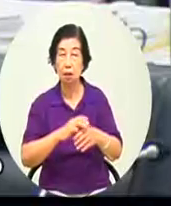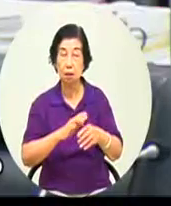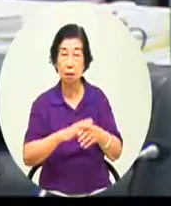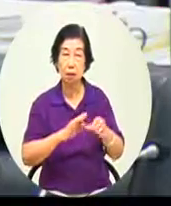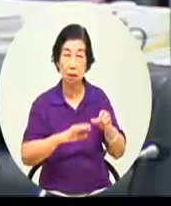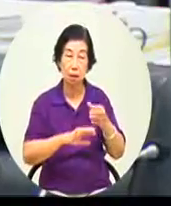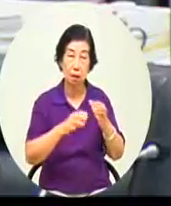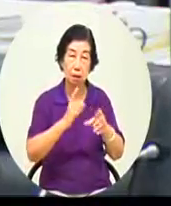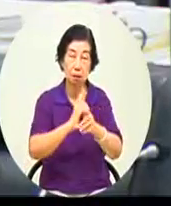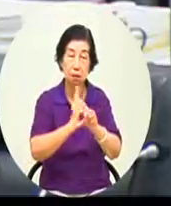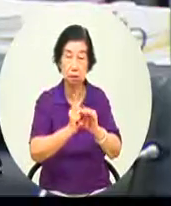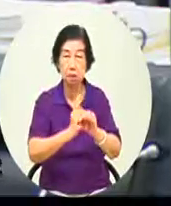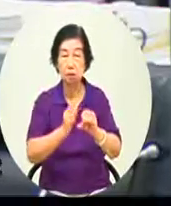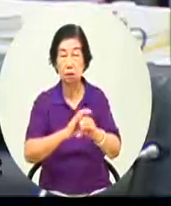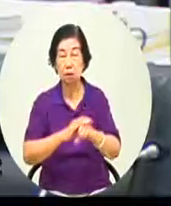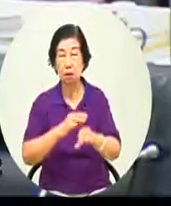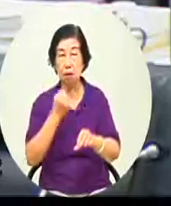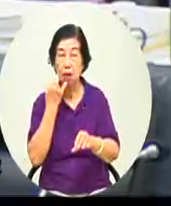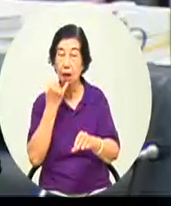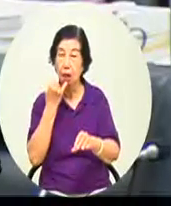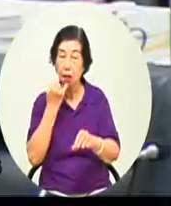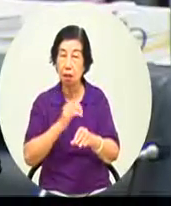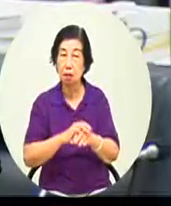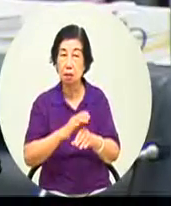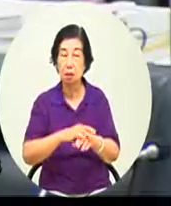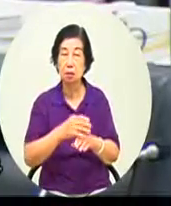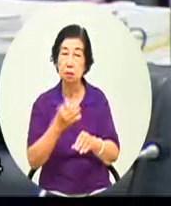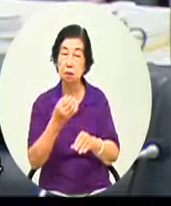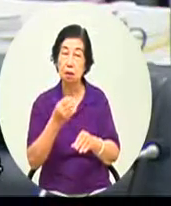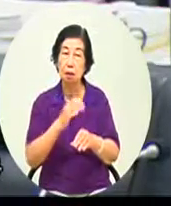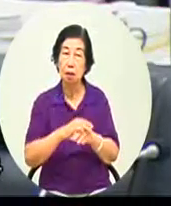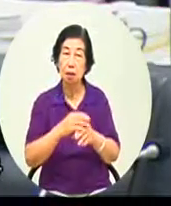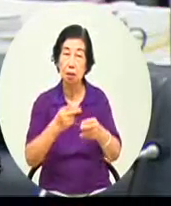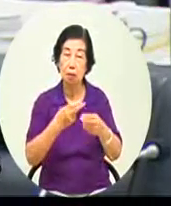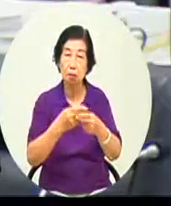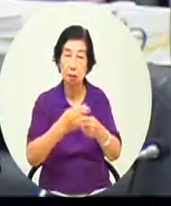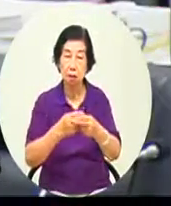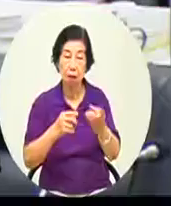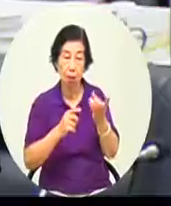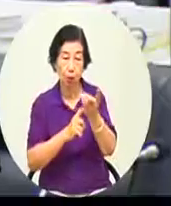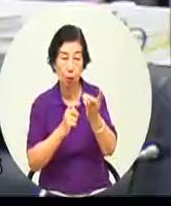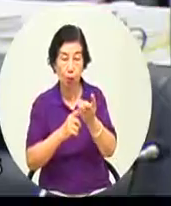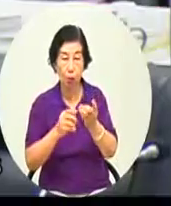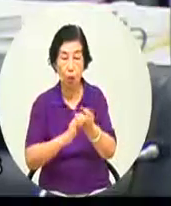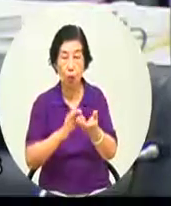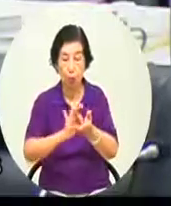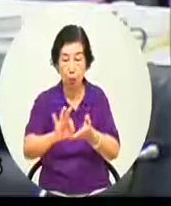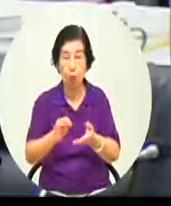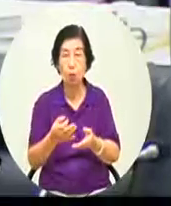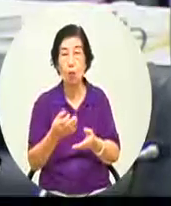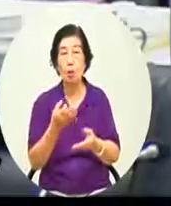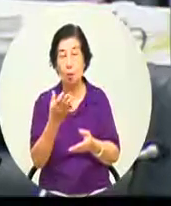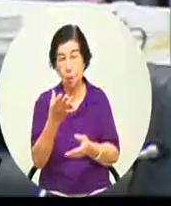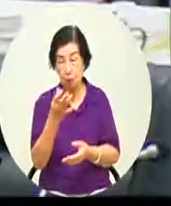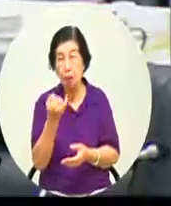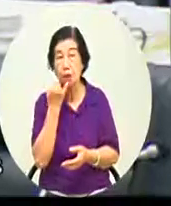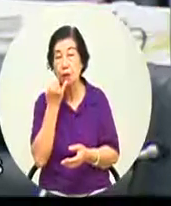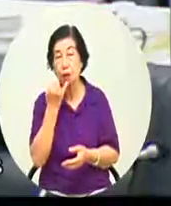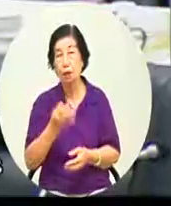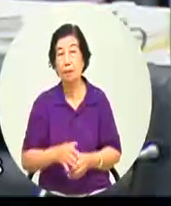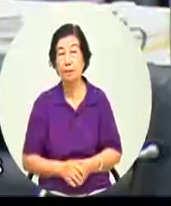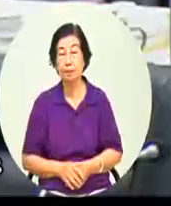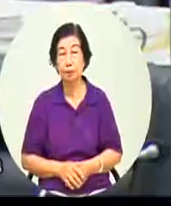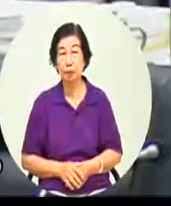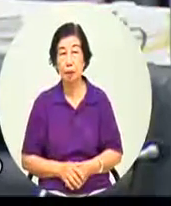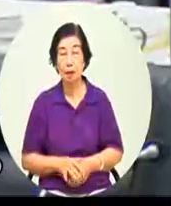便。但是就是因为方便当中隐藏了很多的危机。好，本席的问题来了，接